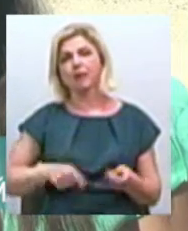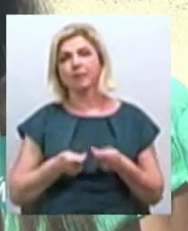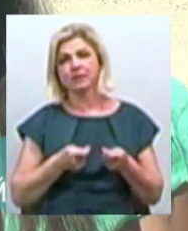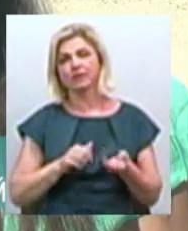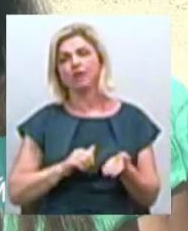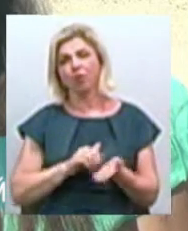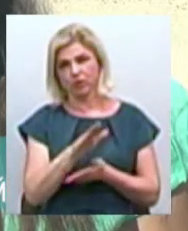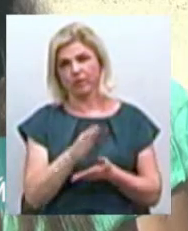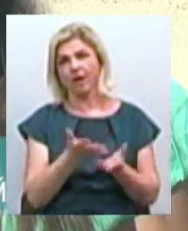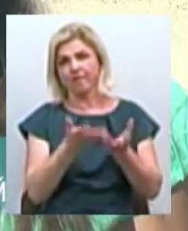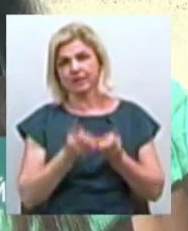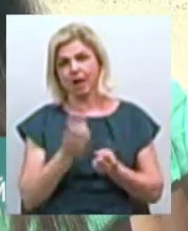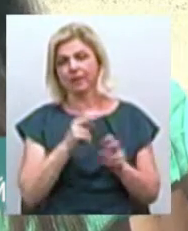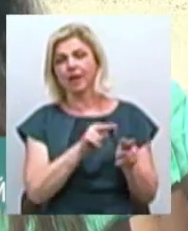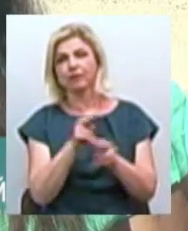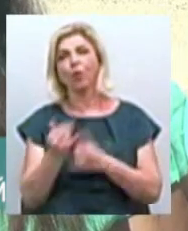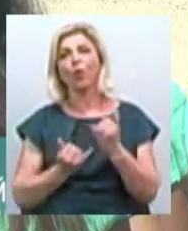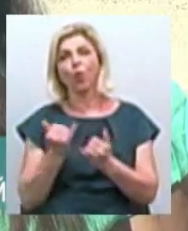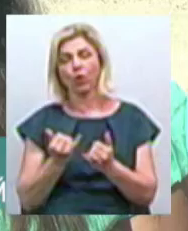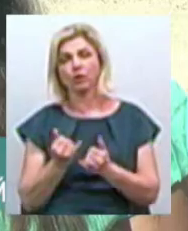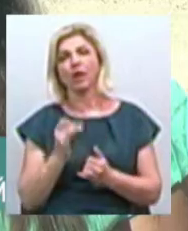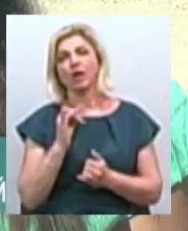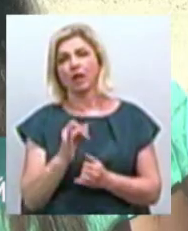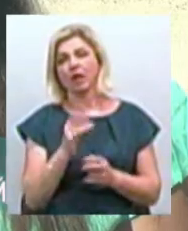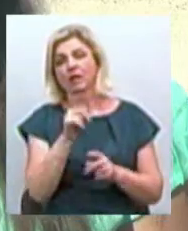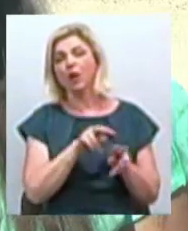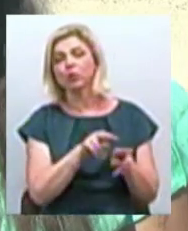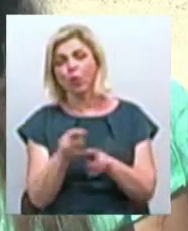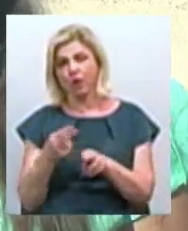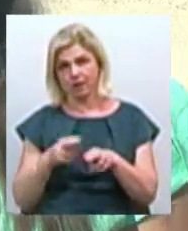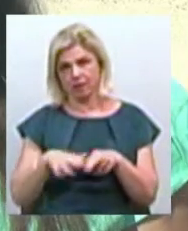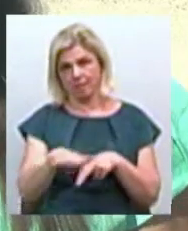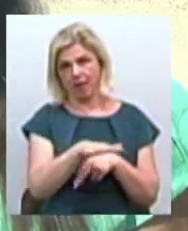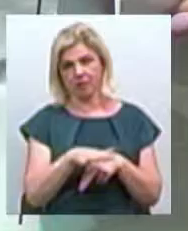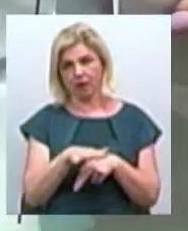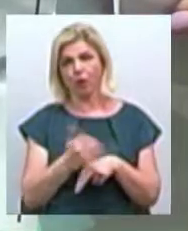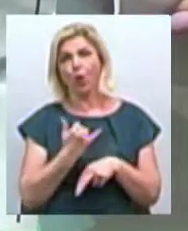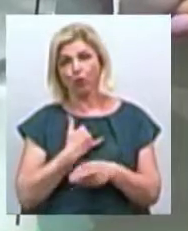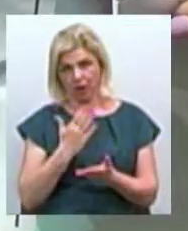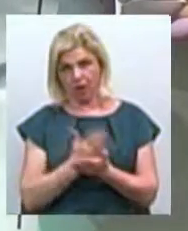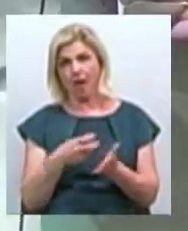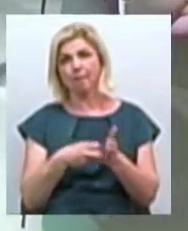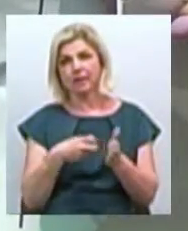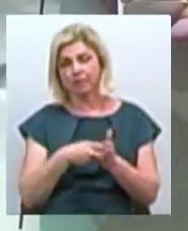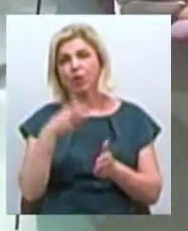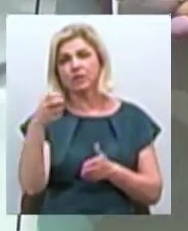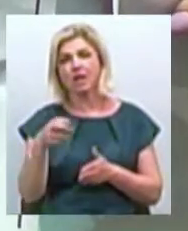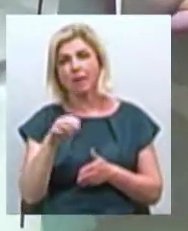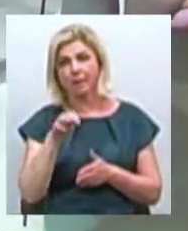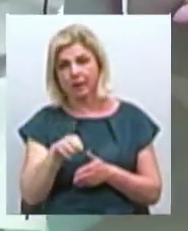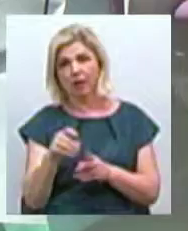баланс, виділяти якісь кошти на утримання для догляду за цим майданчиком. У нас є навіть письмовий запит та